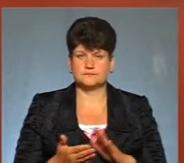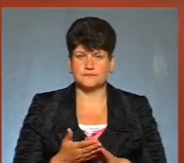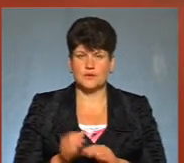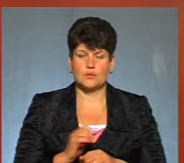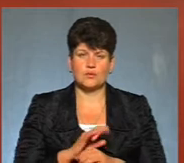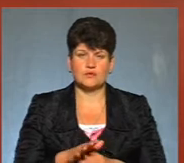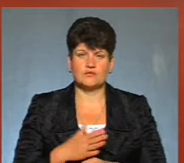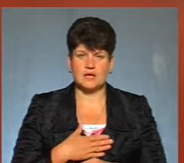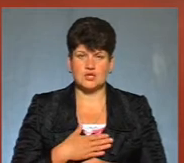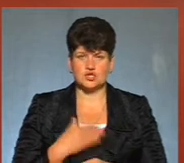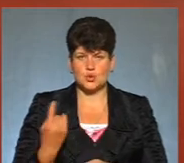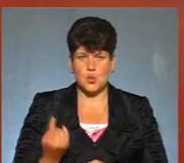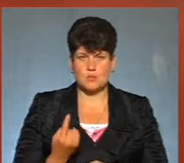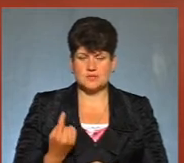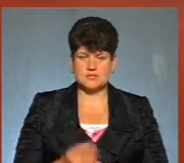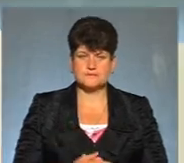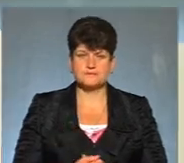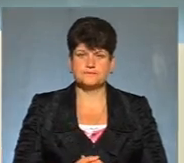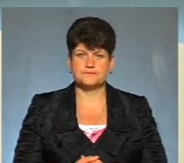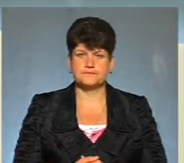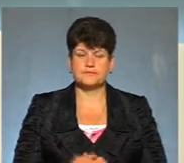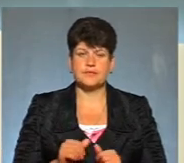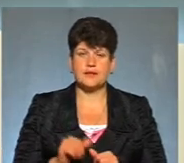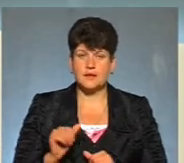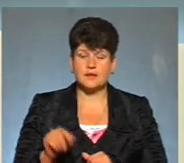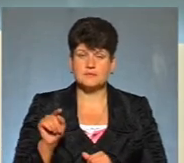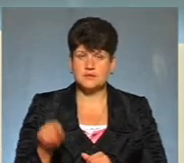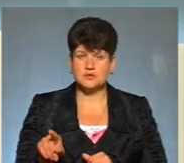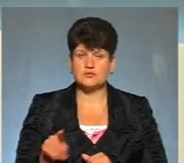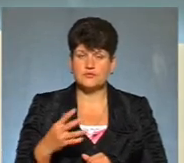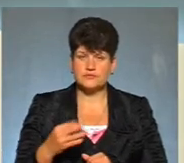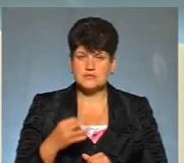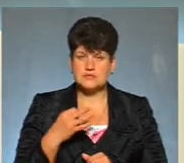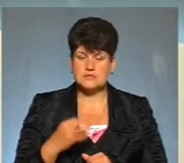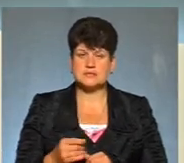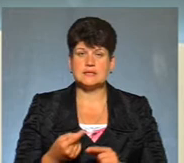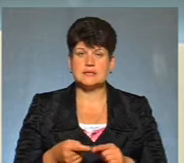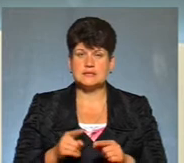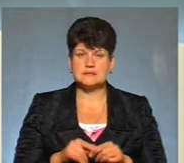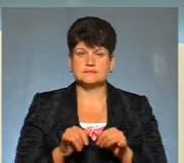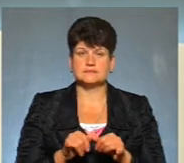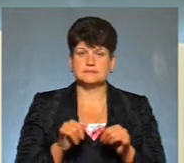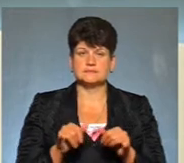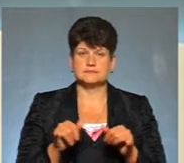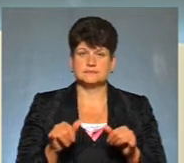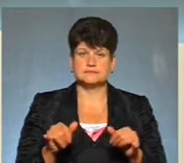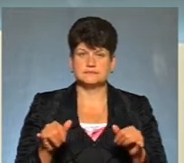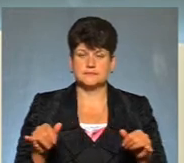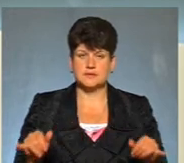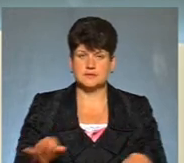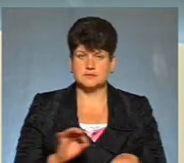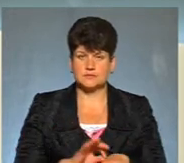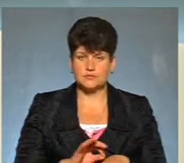ковід в нашій області? Окрім тих, що ми сказали, це динаміка до зростання захворюваності,